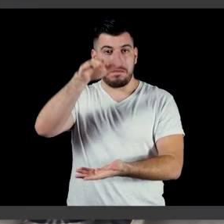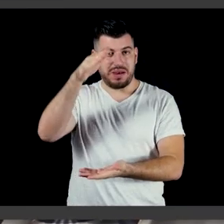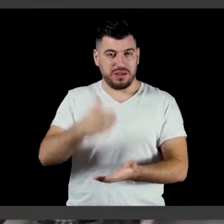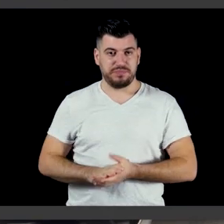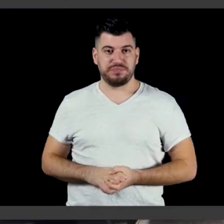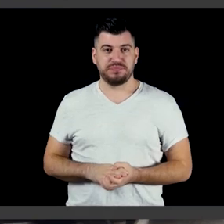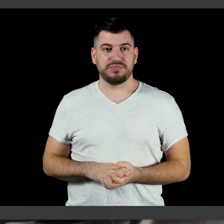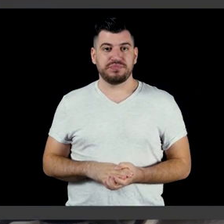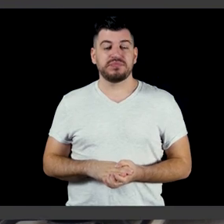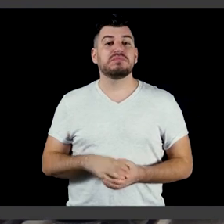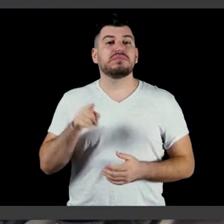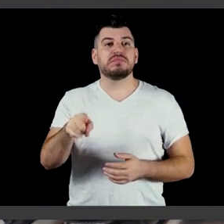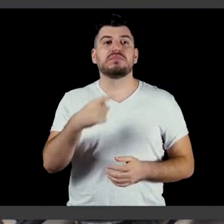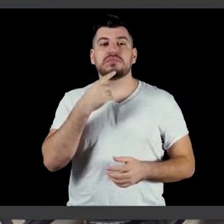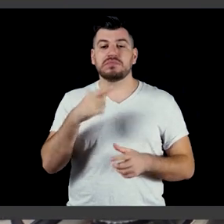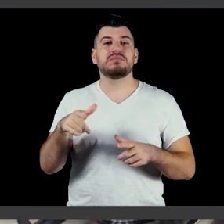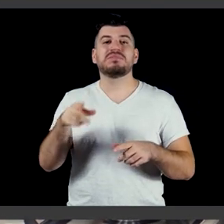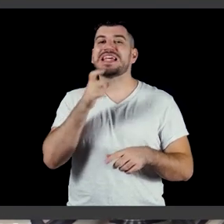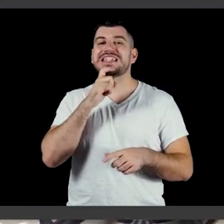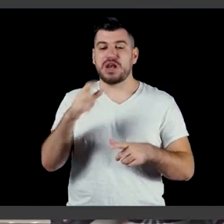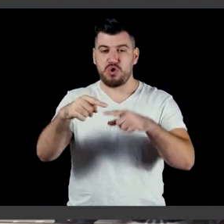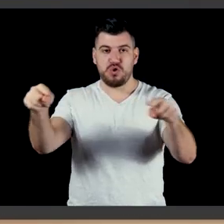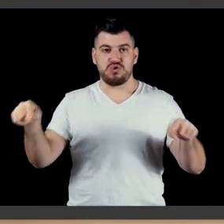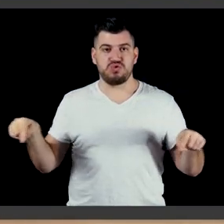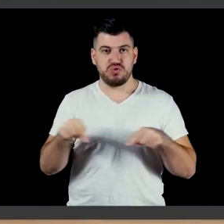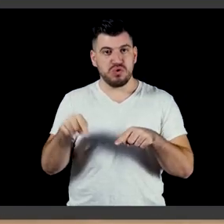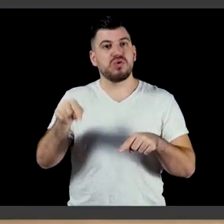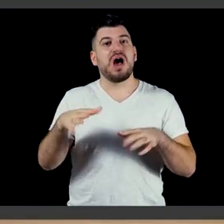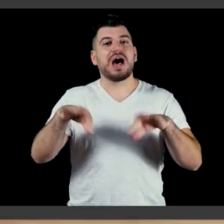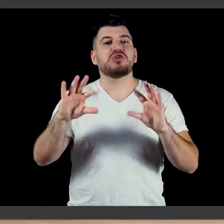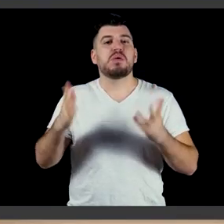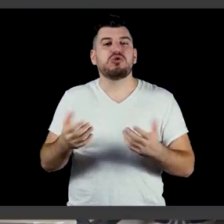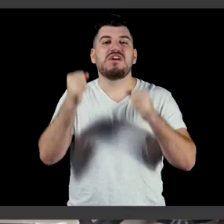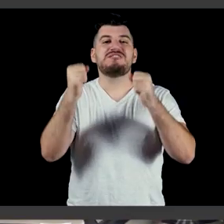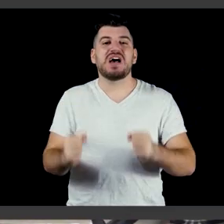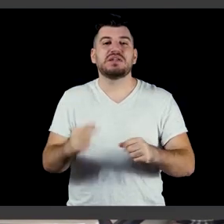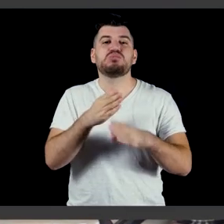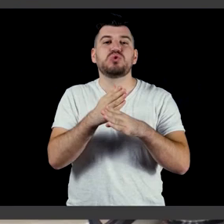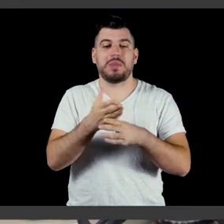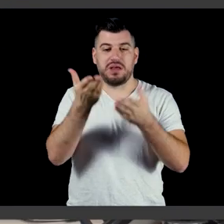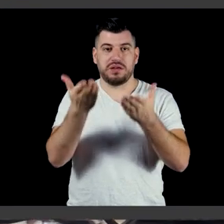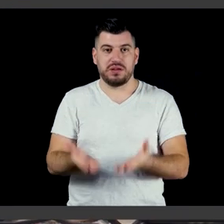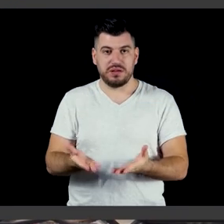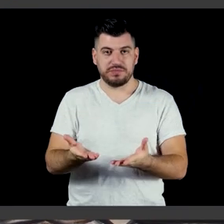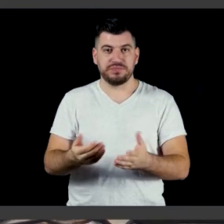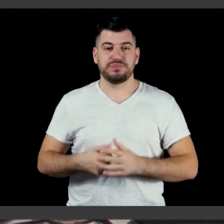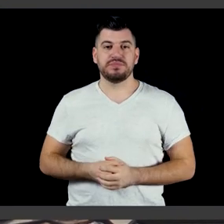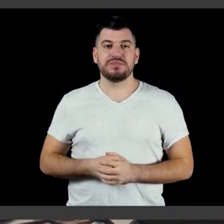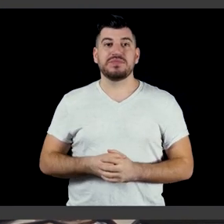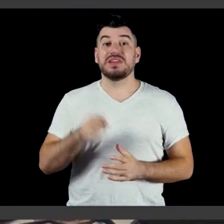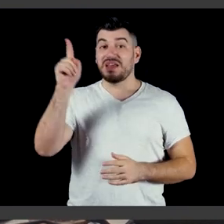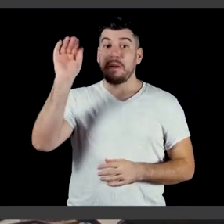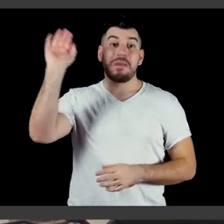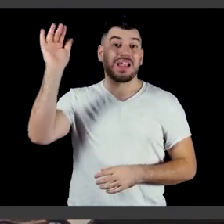κοπής. Και πρώτα απ' όλα ξεκινάμε τη βάση από τα ψωμάκια μας. Ένα, δύο, τρία, τέσσερα. Μπορώ να κάνω παραγγελία μία μερίδα